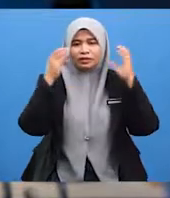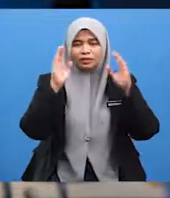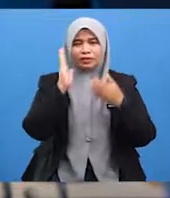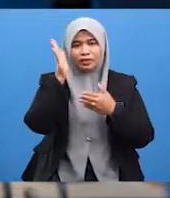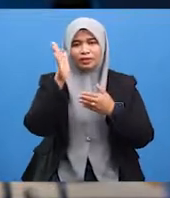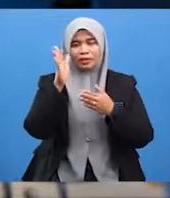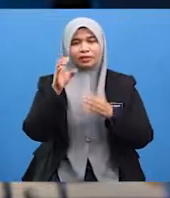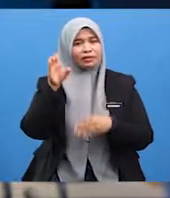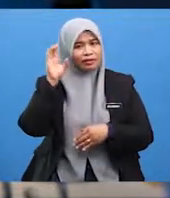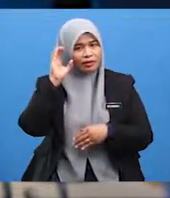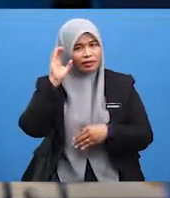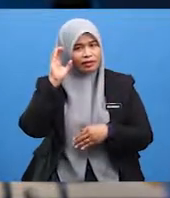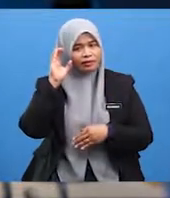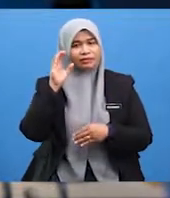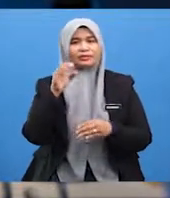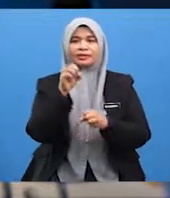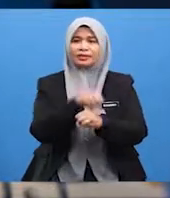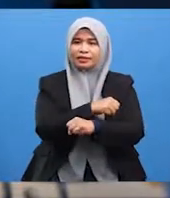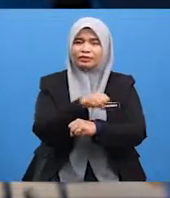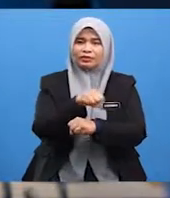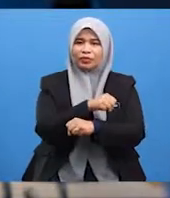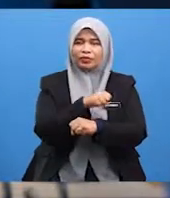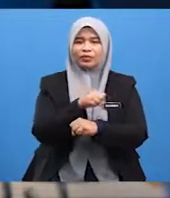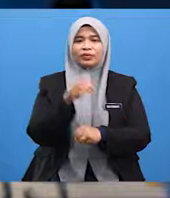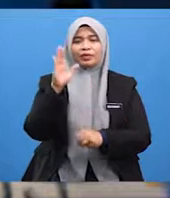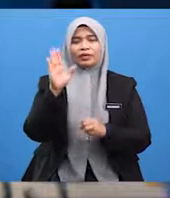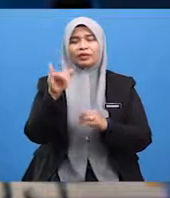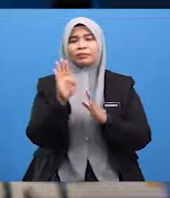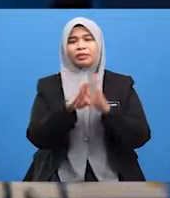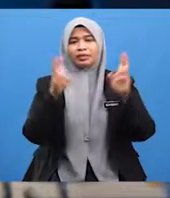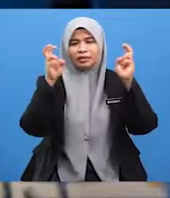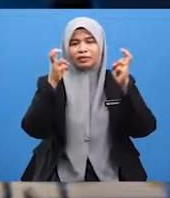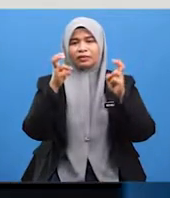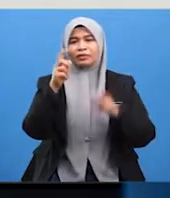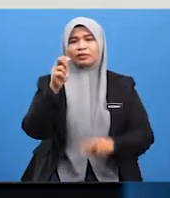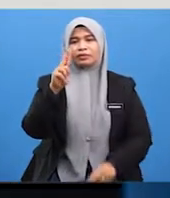akan perdengarkan deklamasi sajak yang bertajuk Tun Perak.